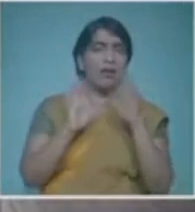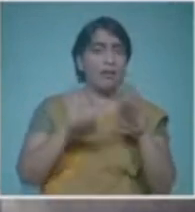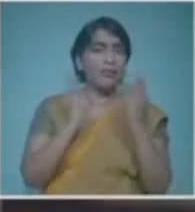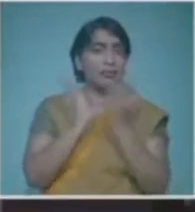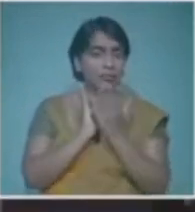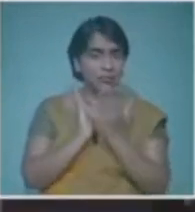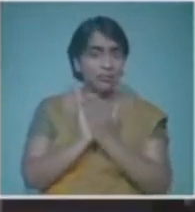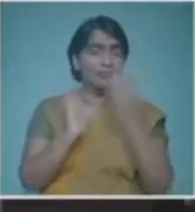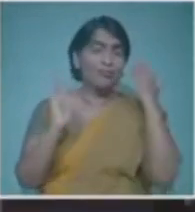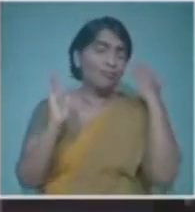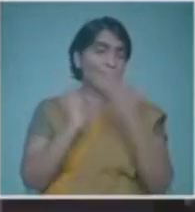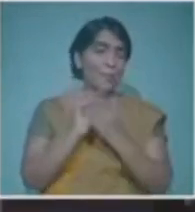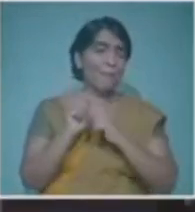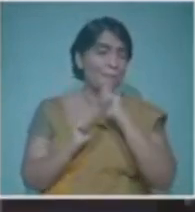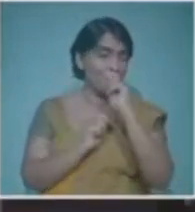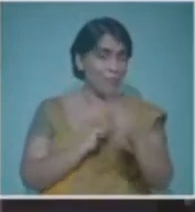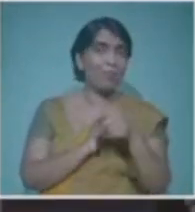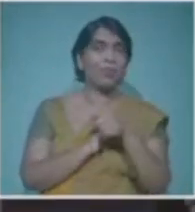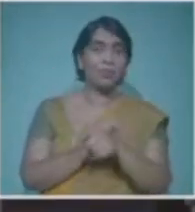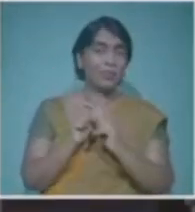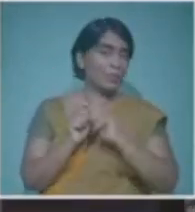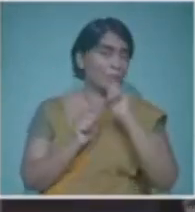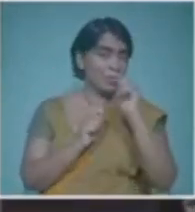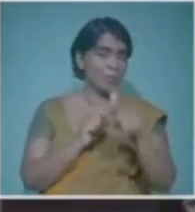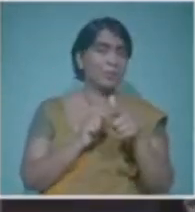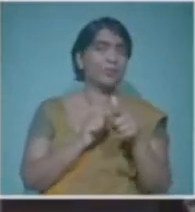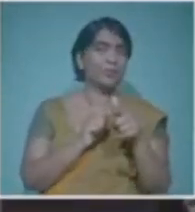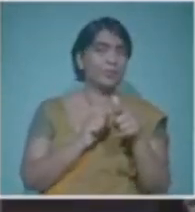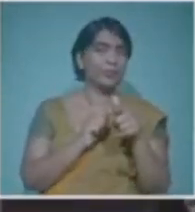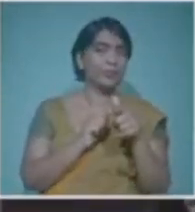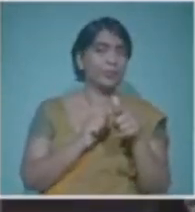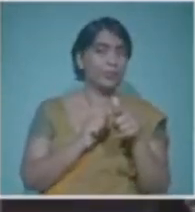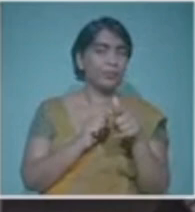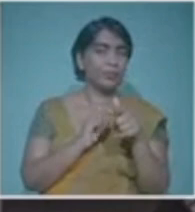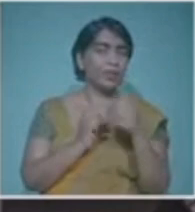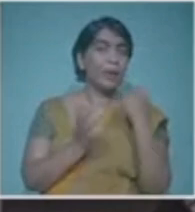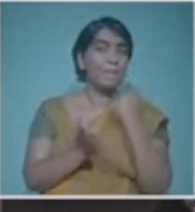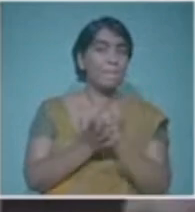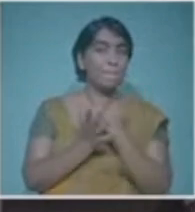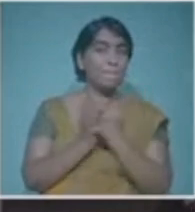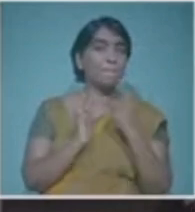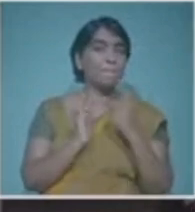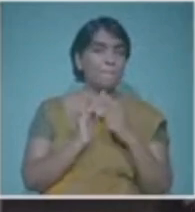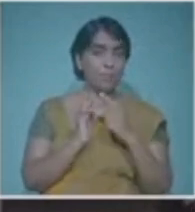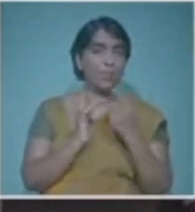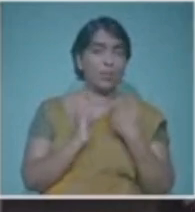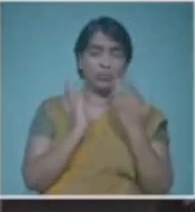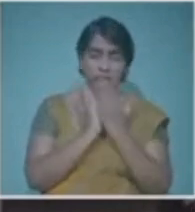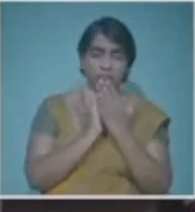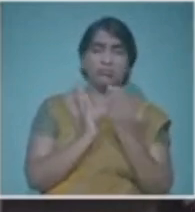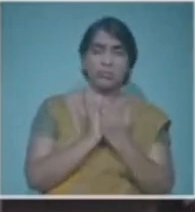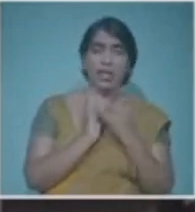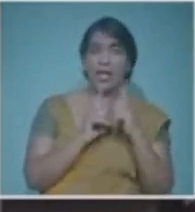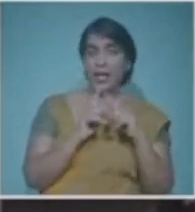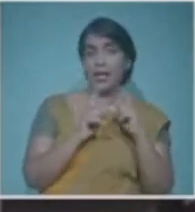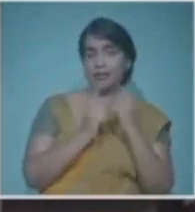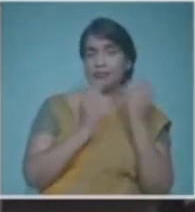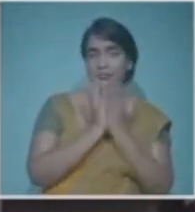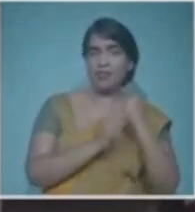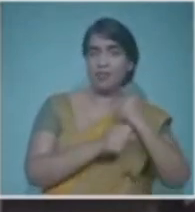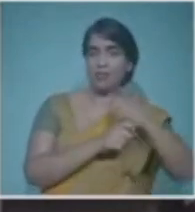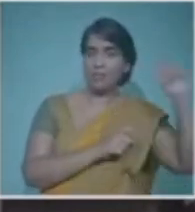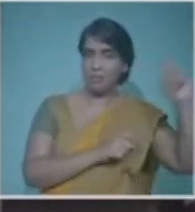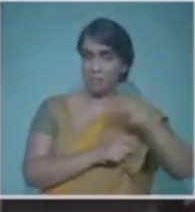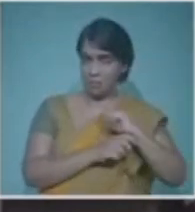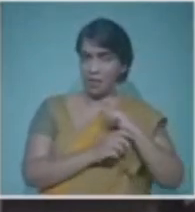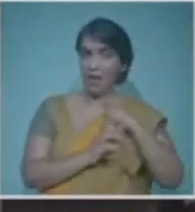ශිෂ්‍යත්වයක් ගැන හිතන්න මොකද මහපොළ ශිෂ්‍යත්වේ ලබා දෙන්නේ බැංකු පොලිය මත මමත් මහපොළ ශිෂ්‍යත්ව ලාභියෙක් අධ්‍යාපනය කලේ විශේෂ